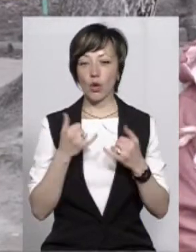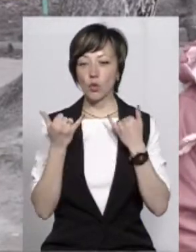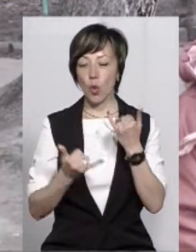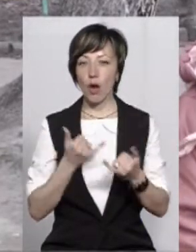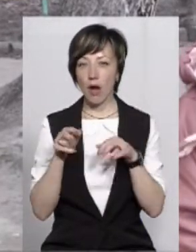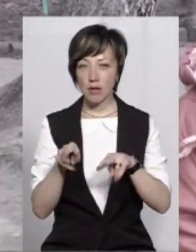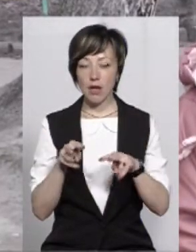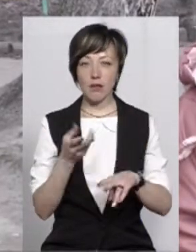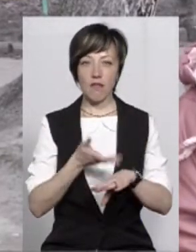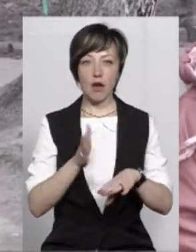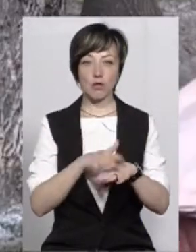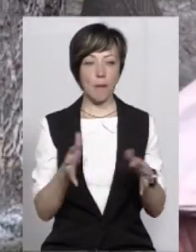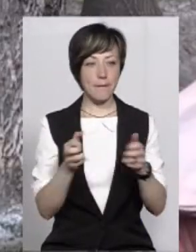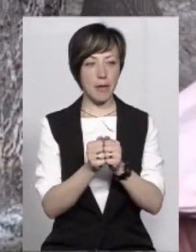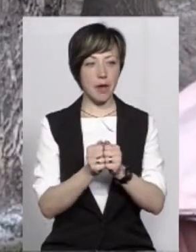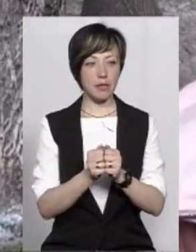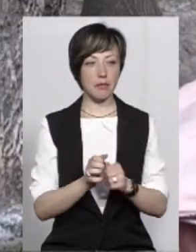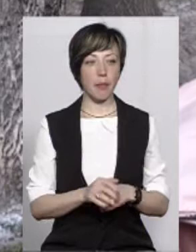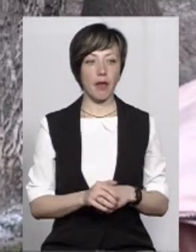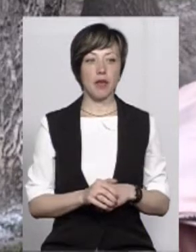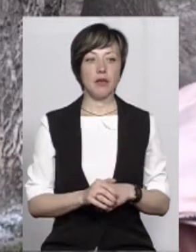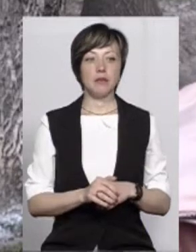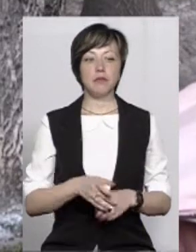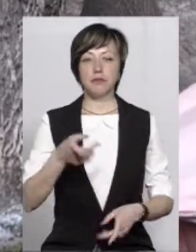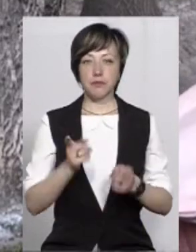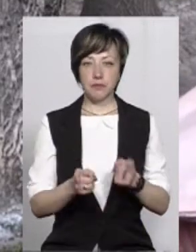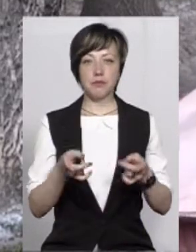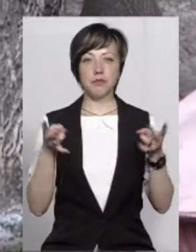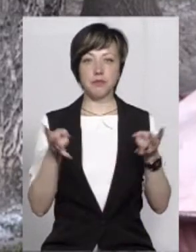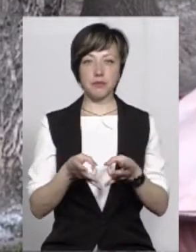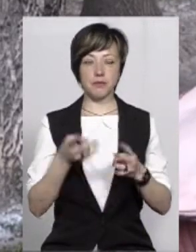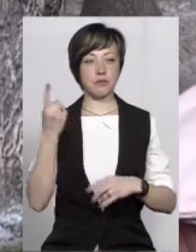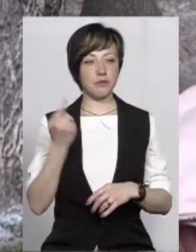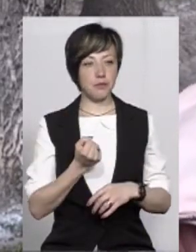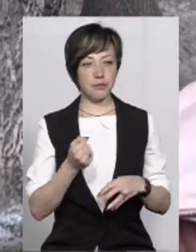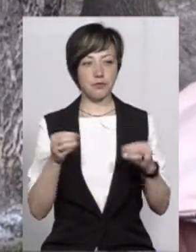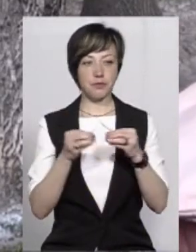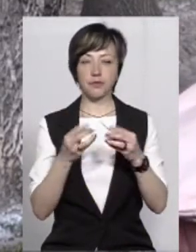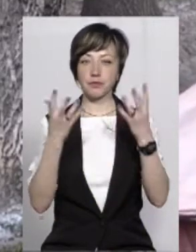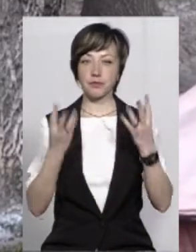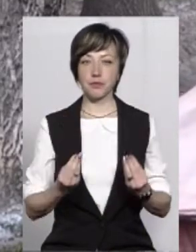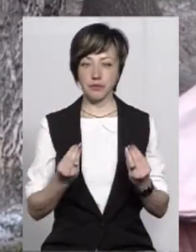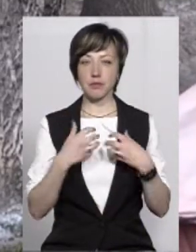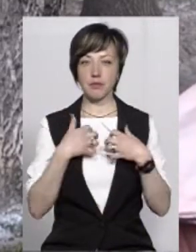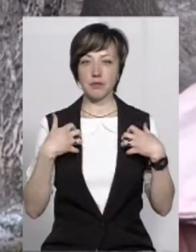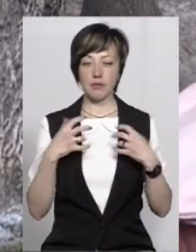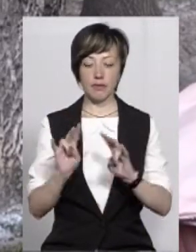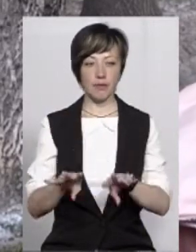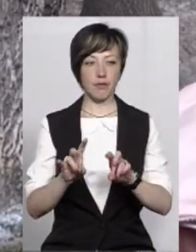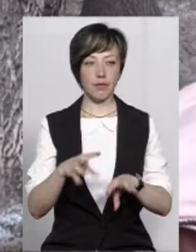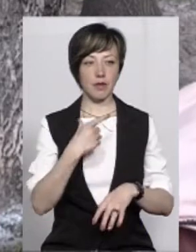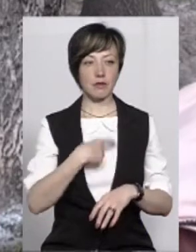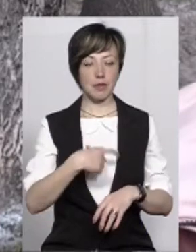важко піймати. Звичайно, треба тиждень, 10 днів тваринку потримати в